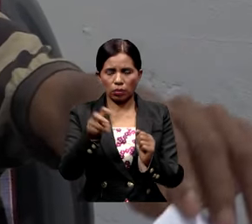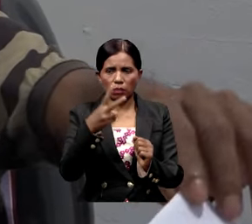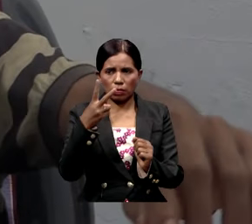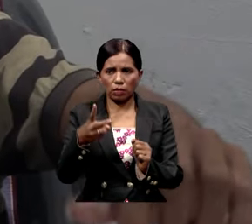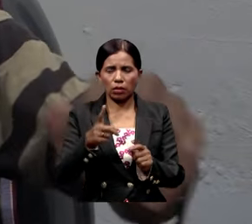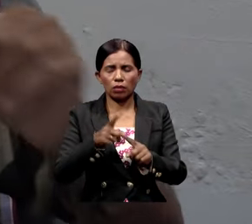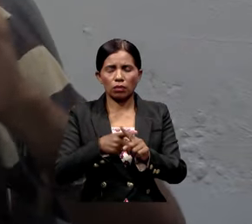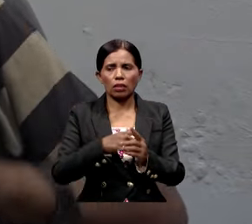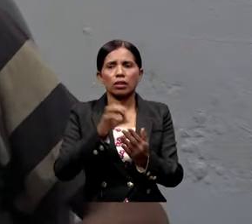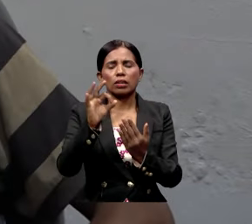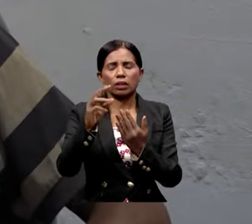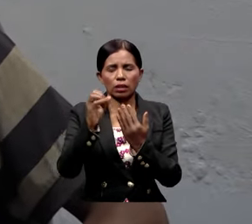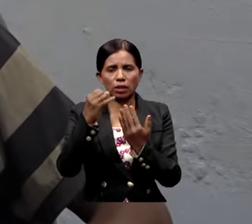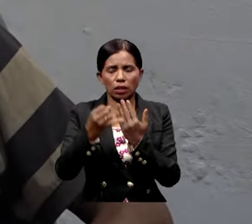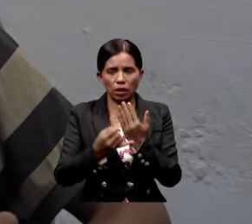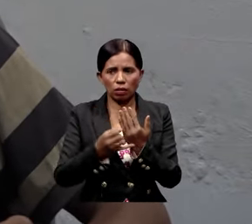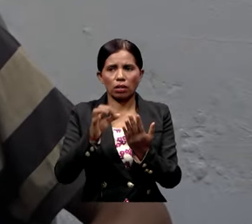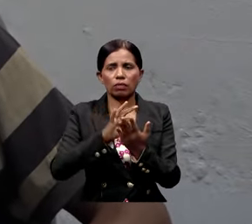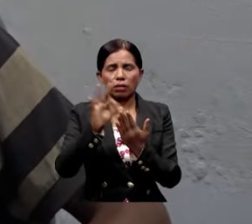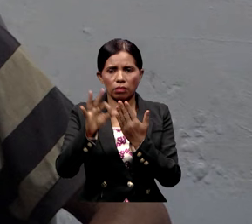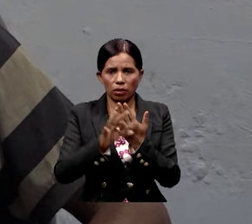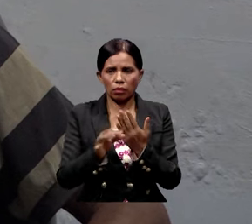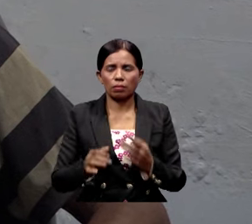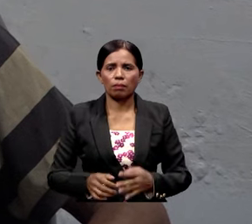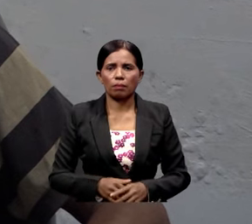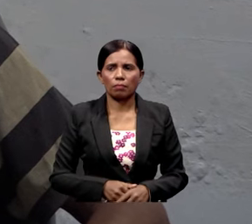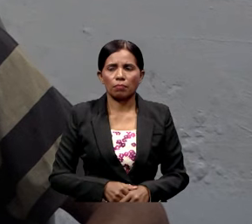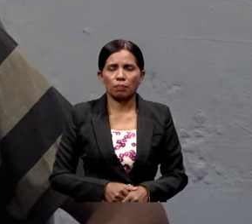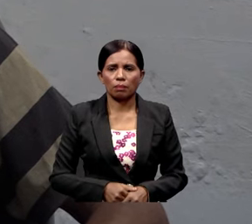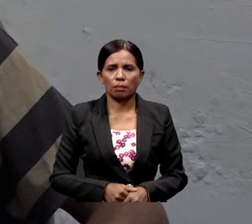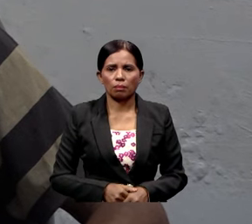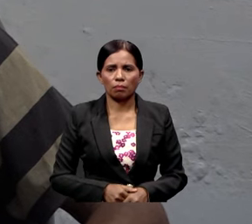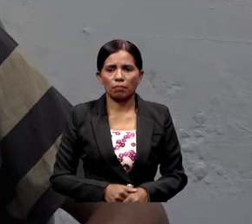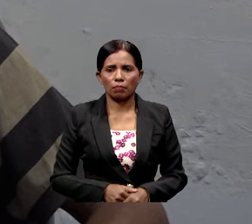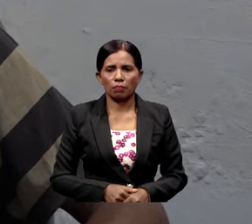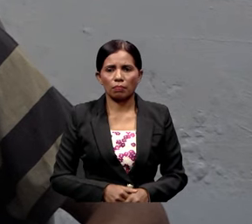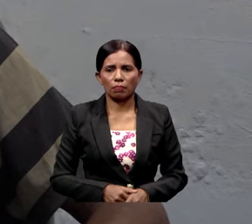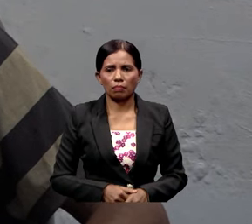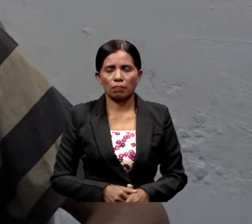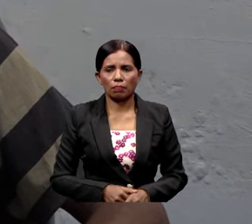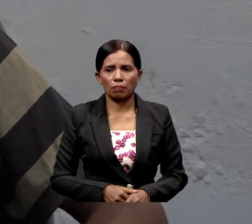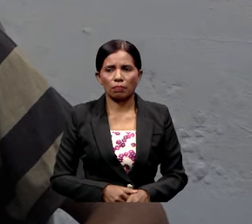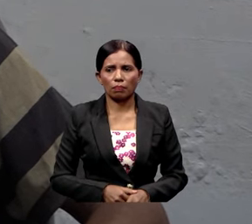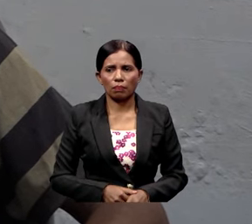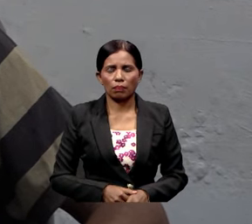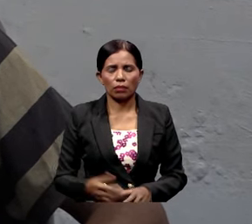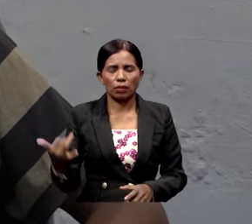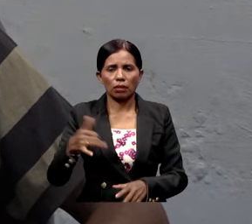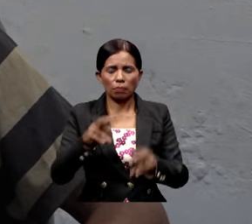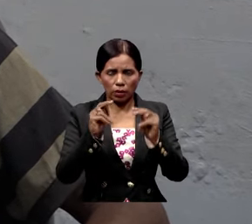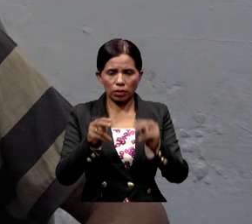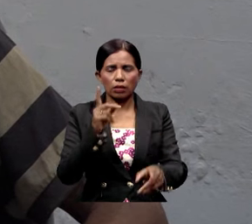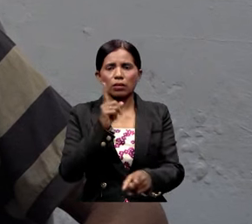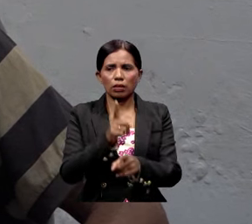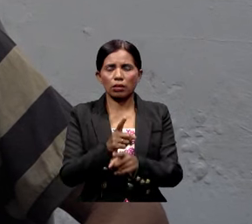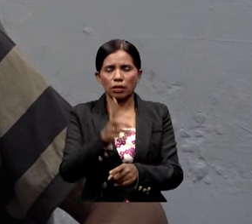ruga pebe ruga. Sikit juga profesor sih rane dia yang nih sih sudah di servis nih bikin presisa tebes. Presisa, sih.